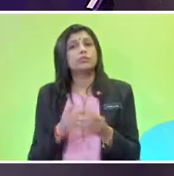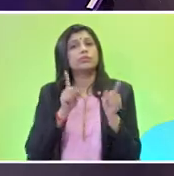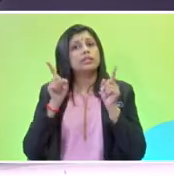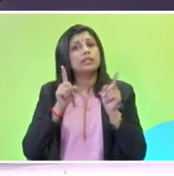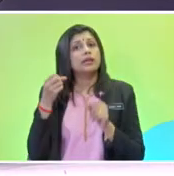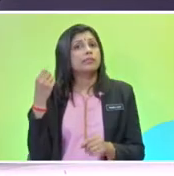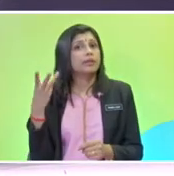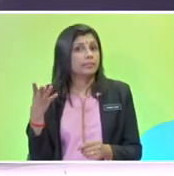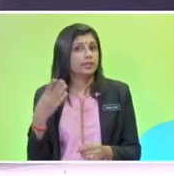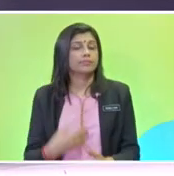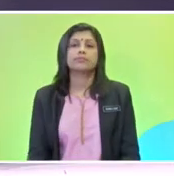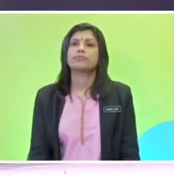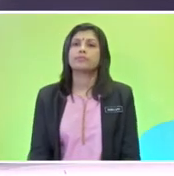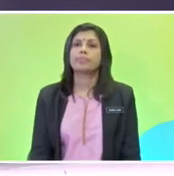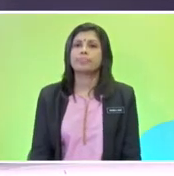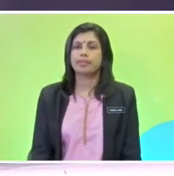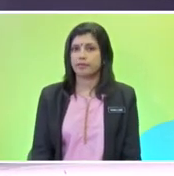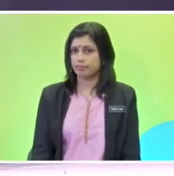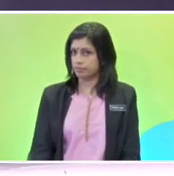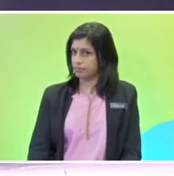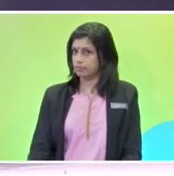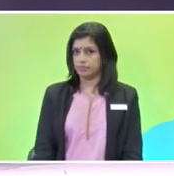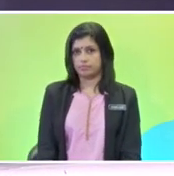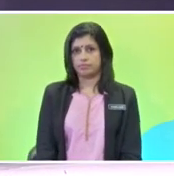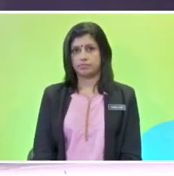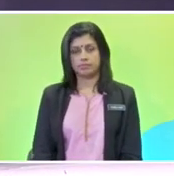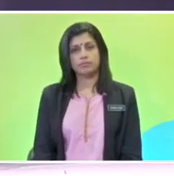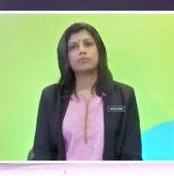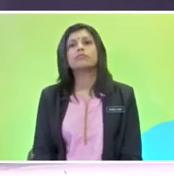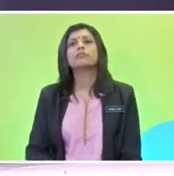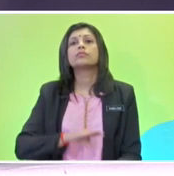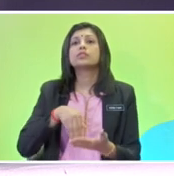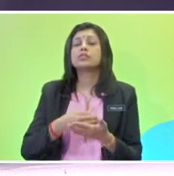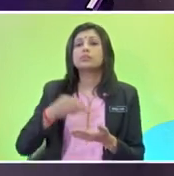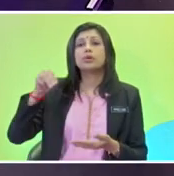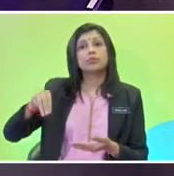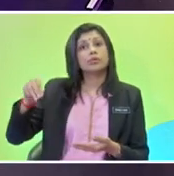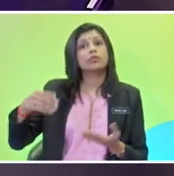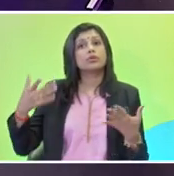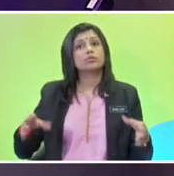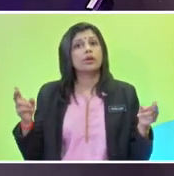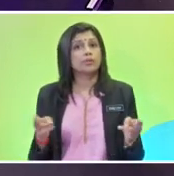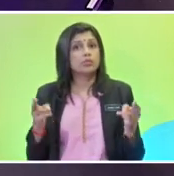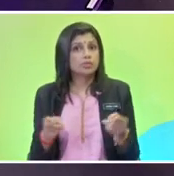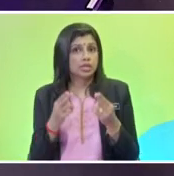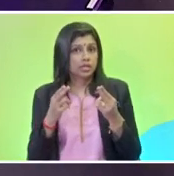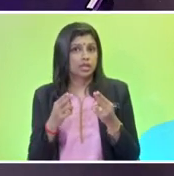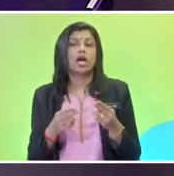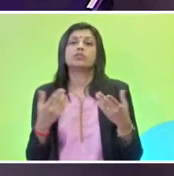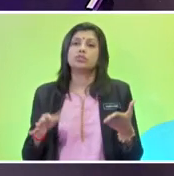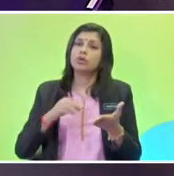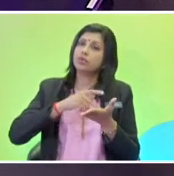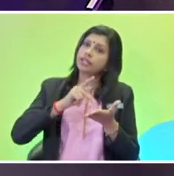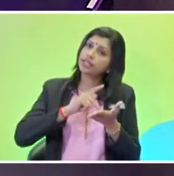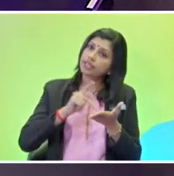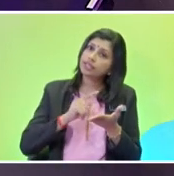mentaksir dan juga memberi ganjaran berdasarkan usaha mereka tadi. Kesemua keempat-empat adik-adik kita menunjukkan usaha yang baik